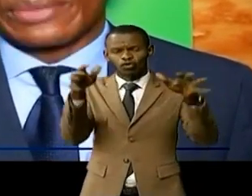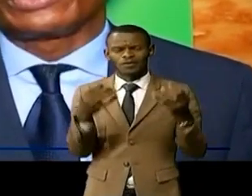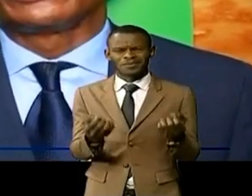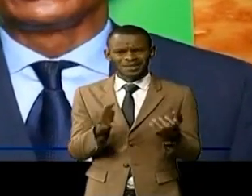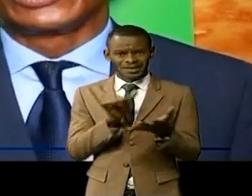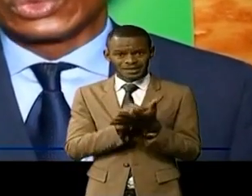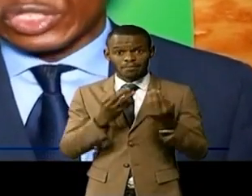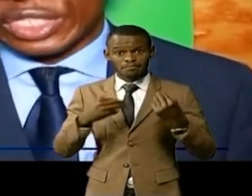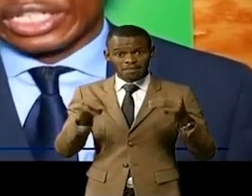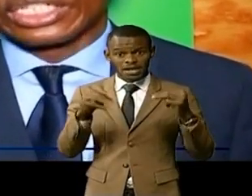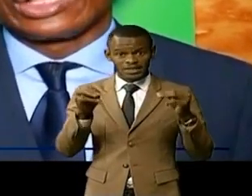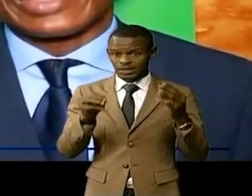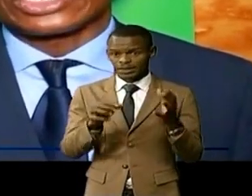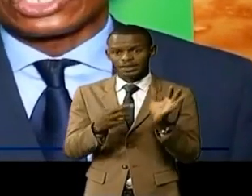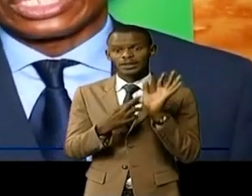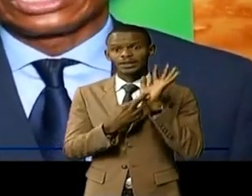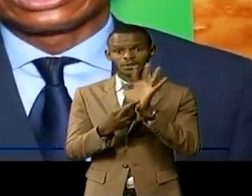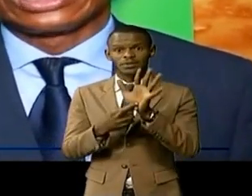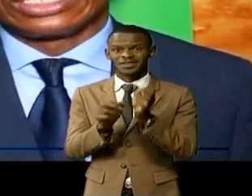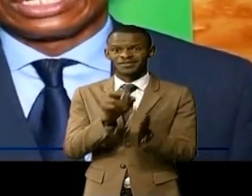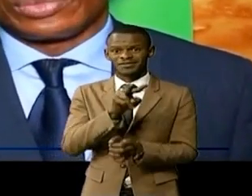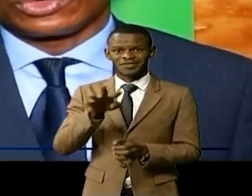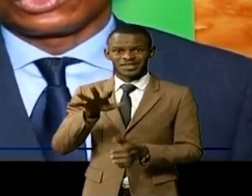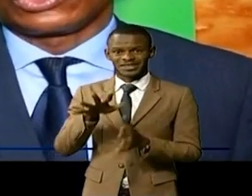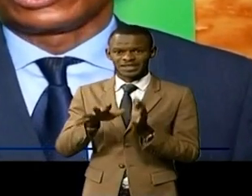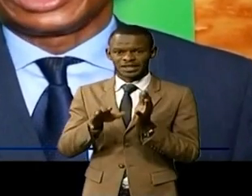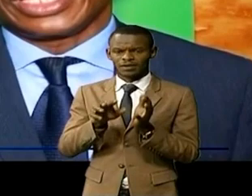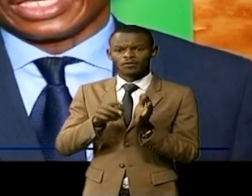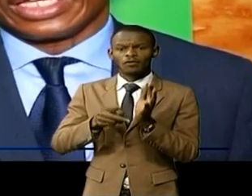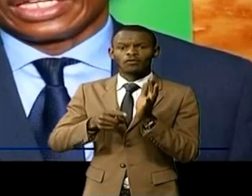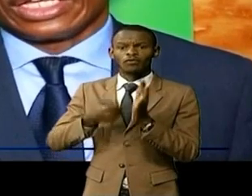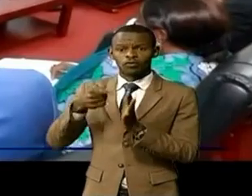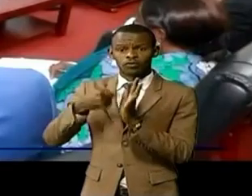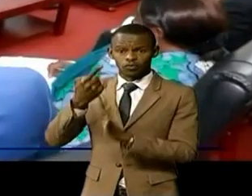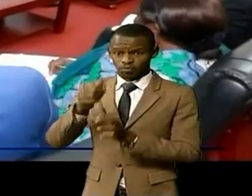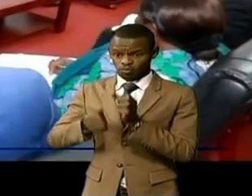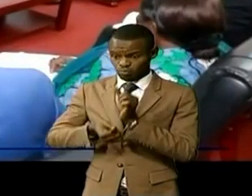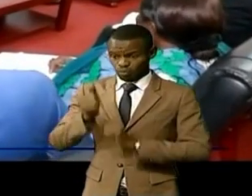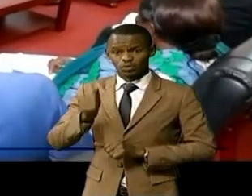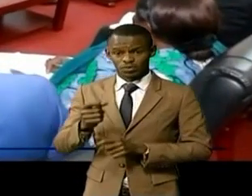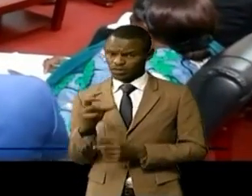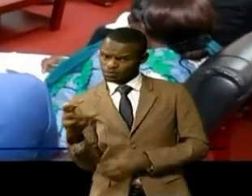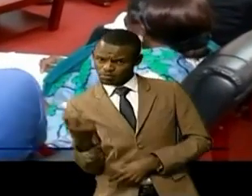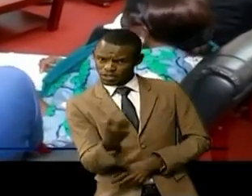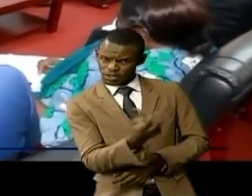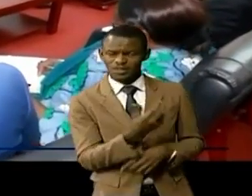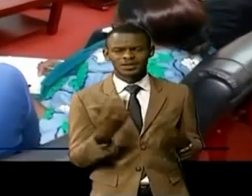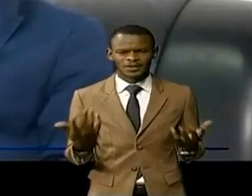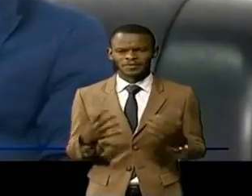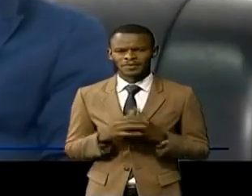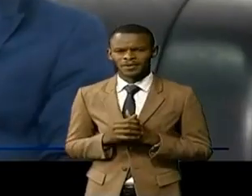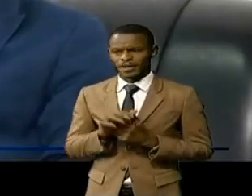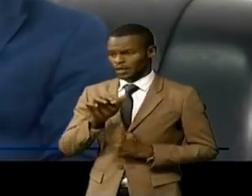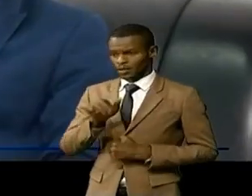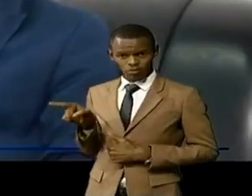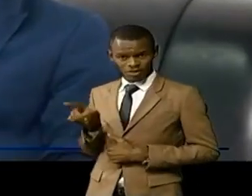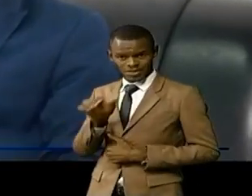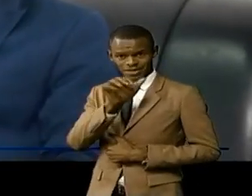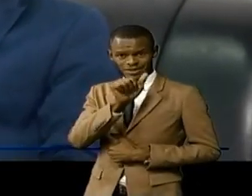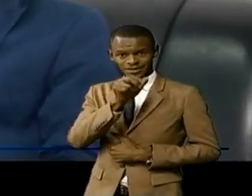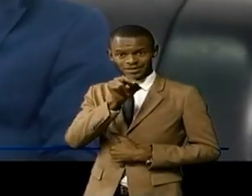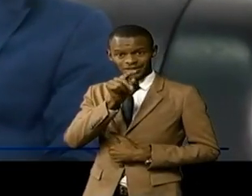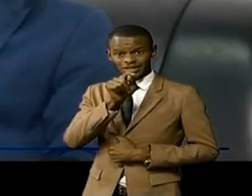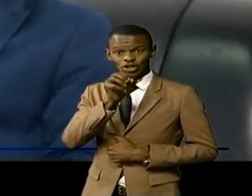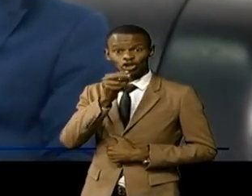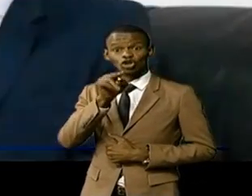fois de plus que le marché de la production minière. Antonio Pedro a apprécié le dynamisme du